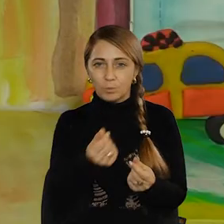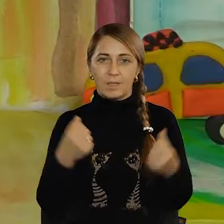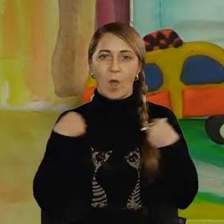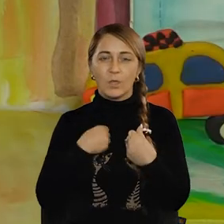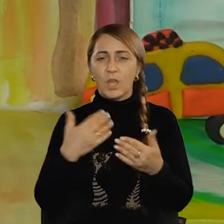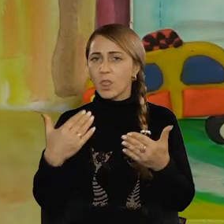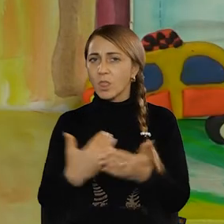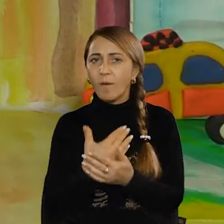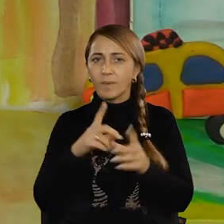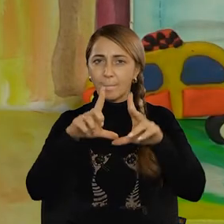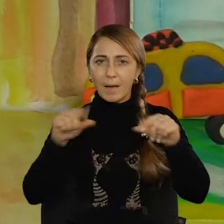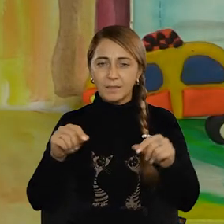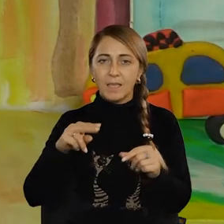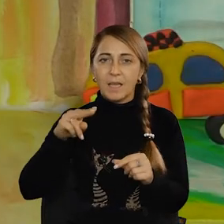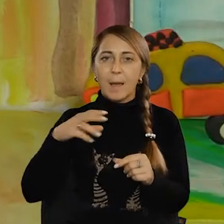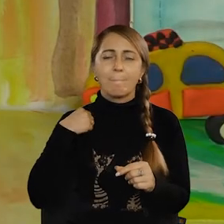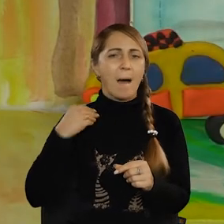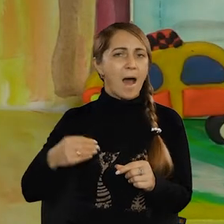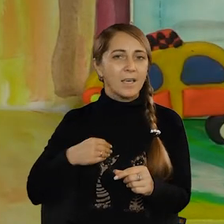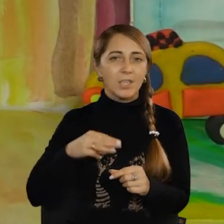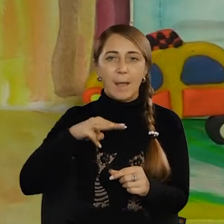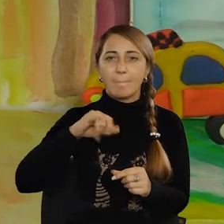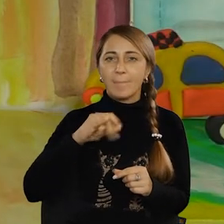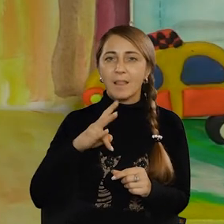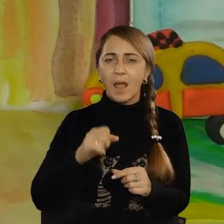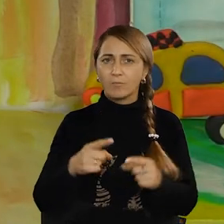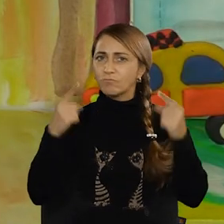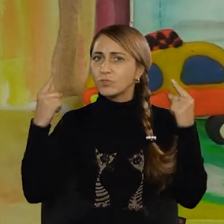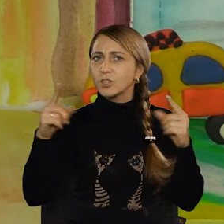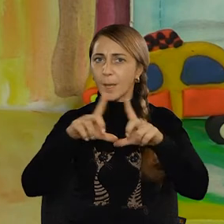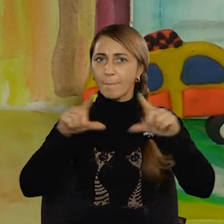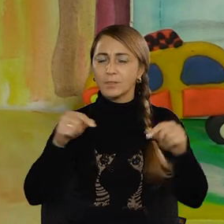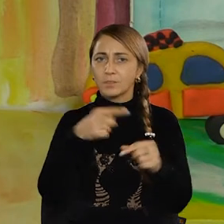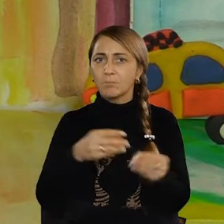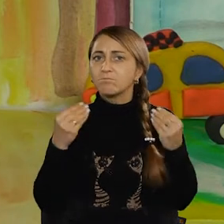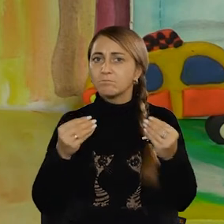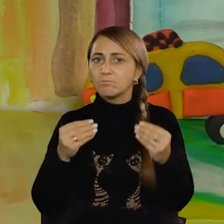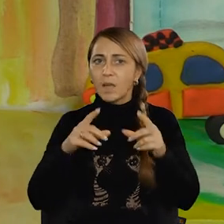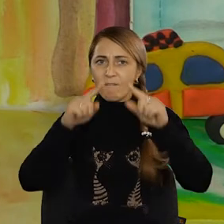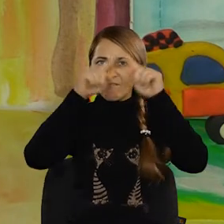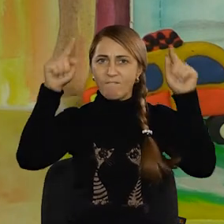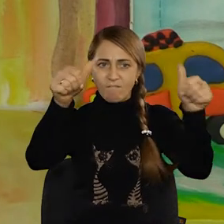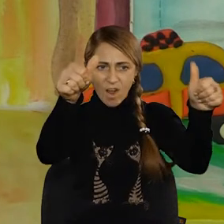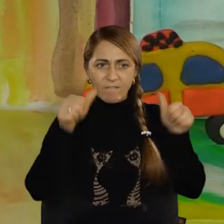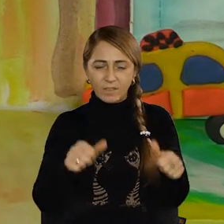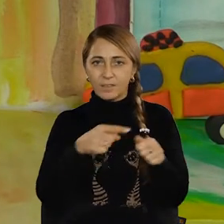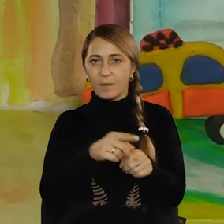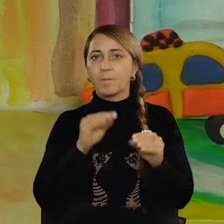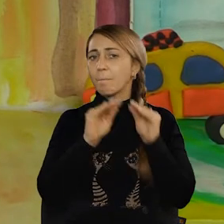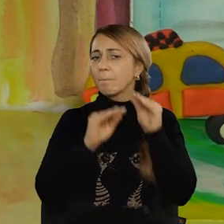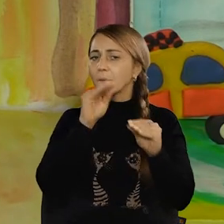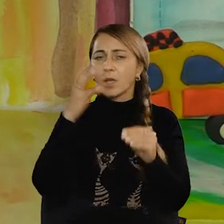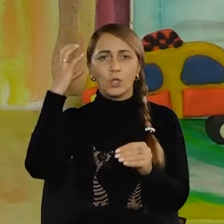Новенький маркет «Париж-Мілан» виявився досить великим. Його стильна вивіска була зусибіч